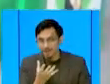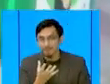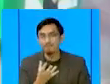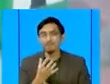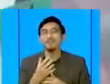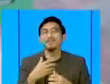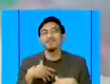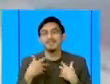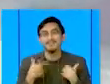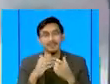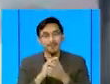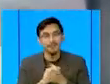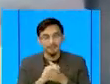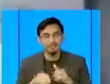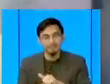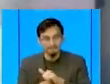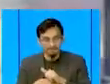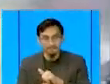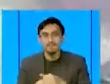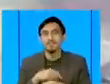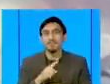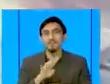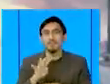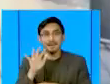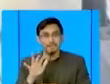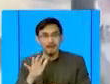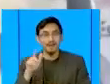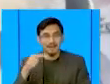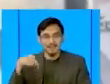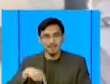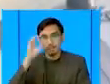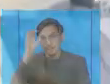1445 Hijriah dari Tashkent, Uzbekistan. Fandi Hasib, iNews, melaporkan.